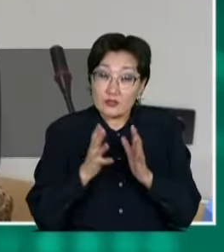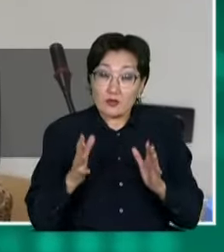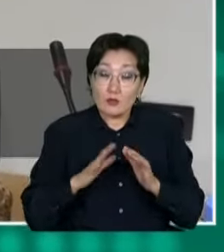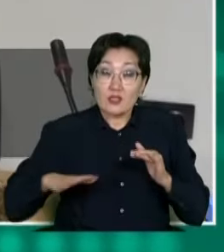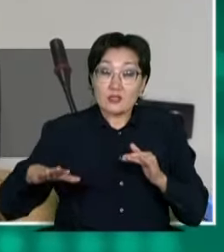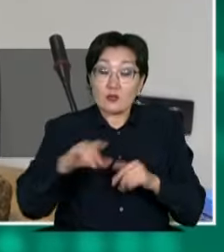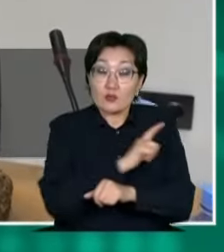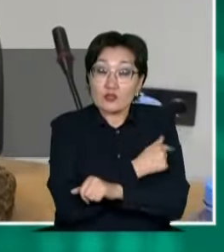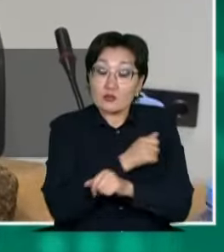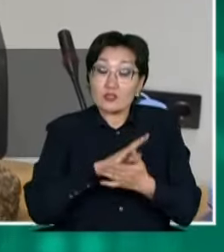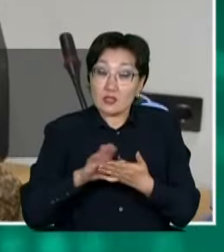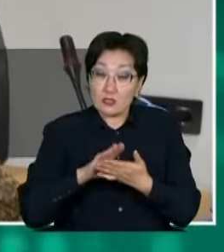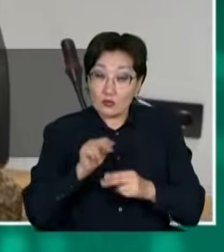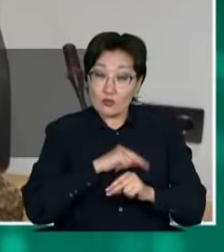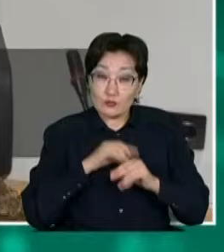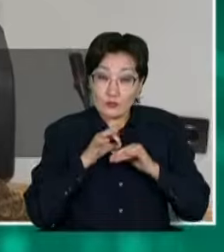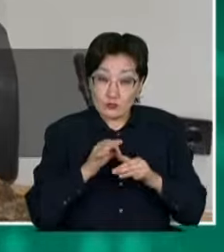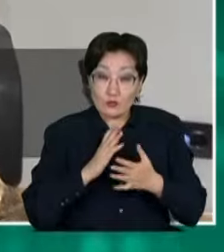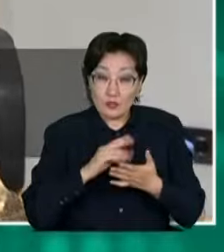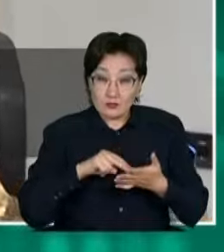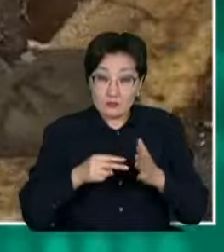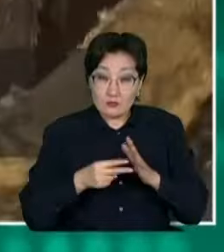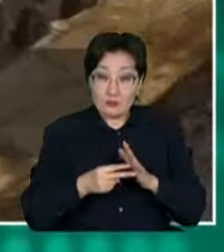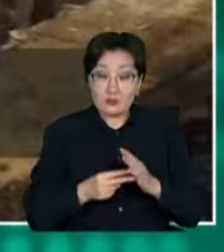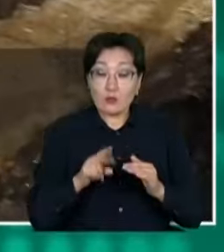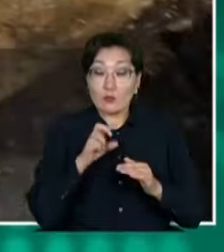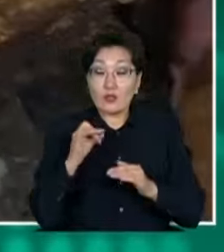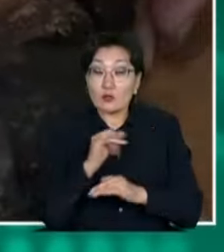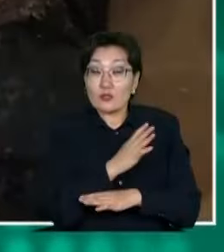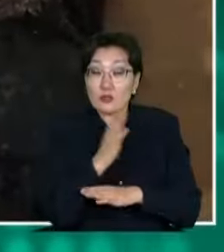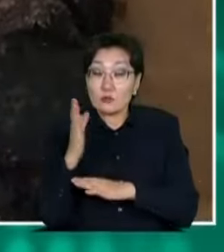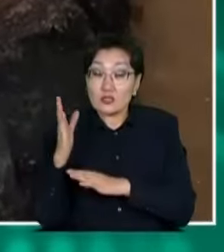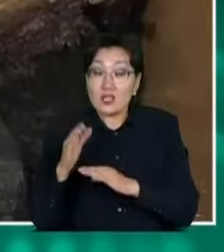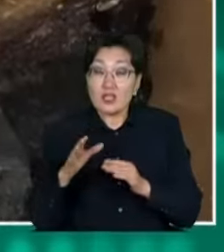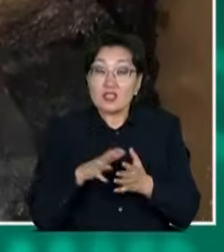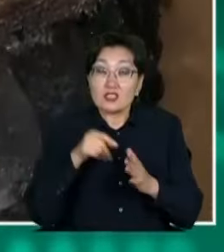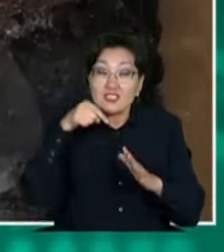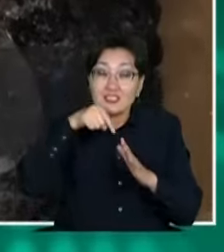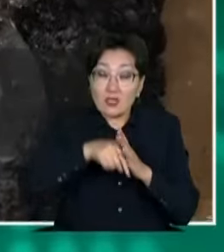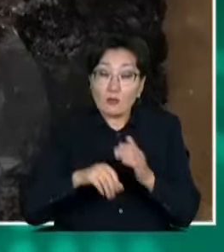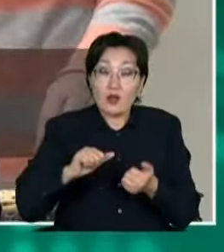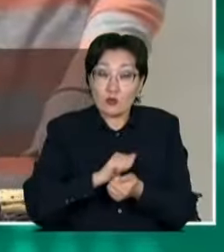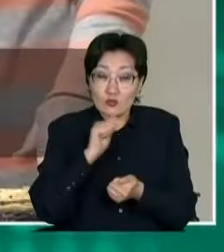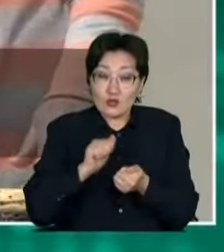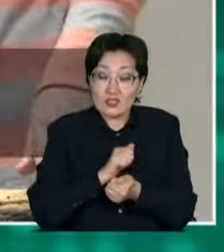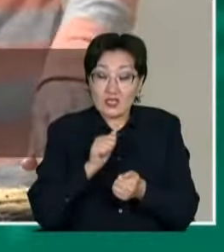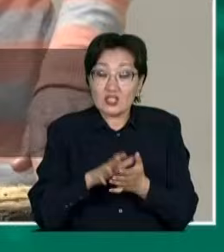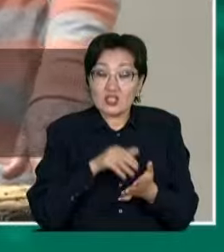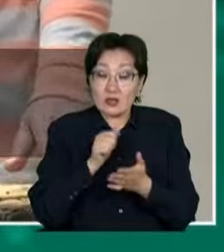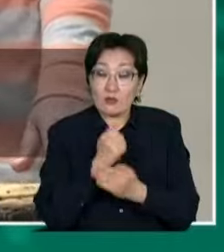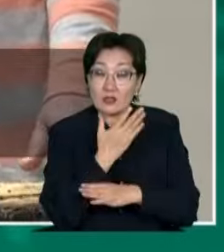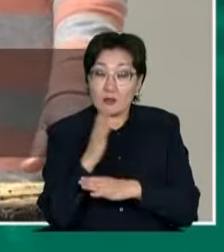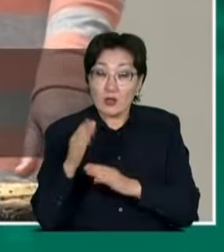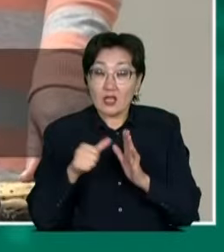аумаққа санитарлық тазалау жұмыстары жүргізілмек. Айта кетейік, Баум тоғайындағы ағашы шіріп, діңгегі қуыстанған жасыл